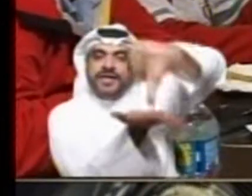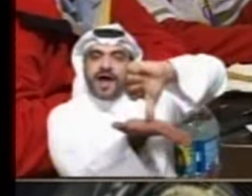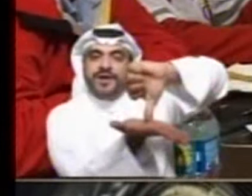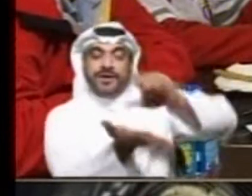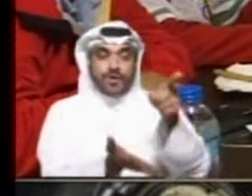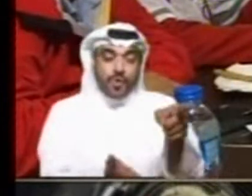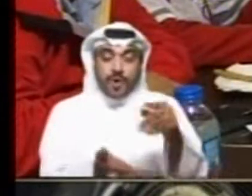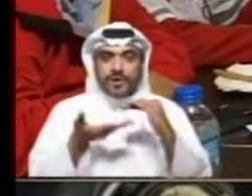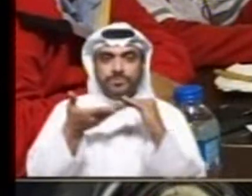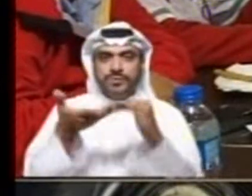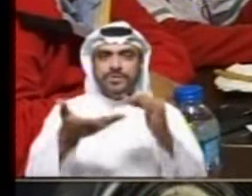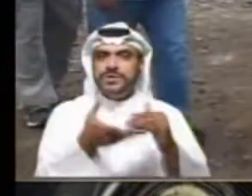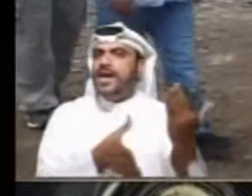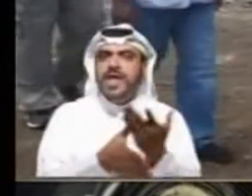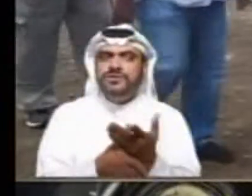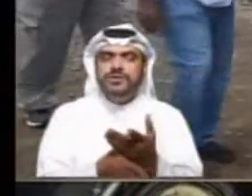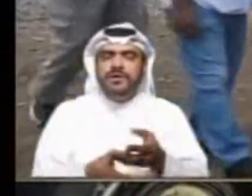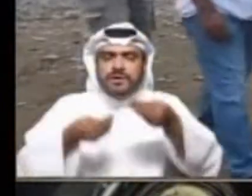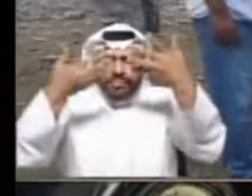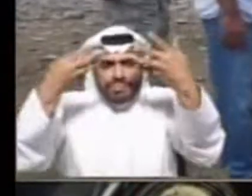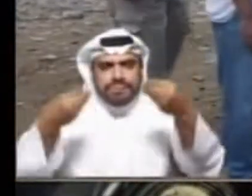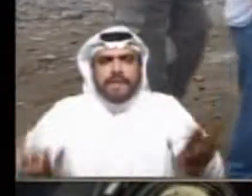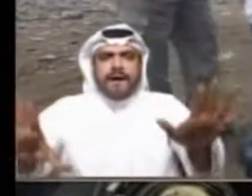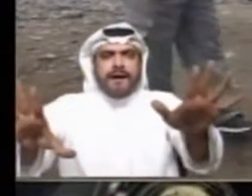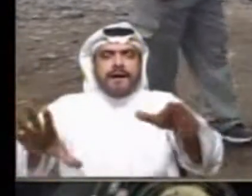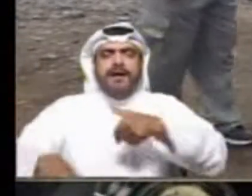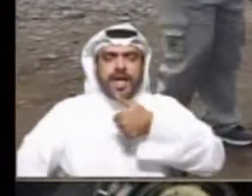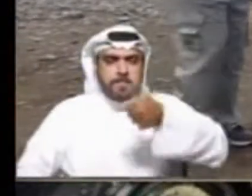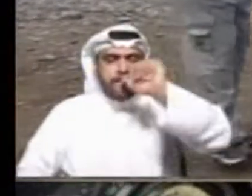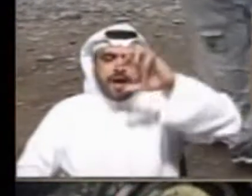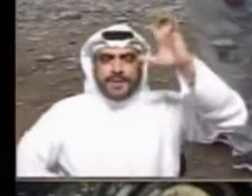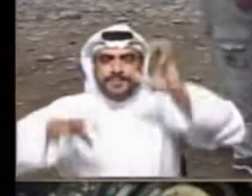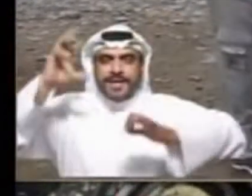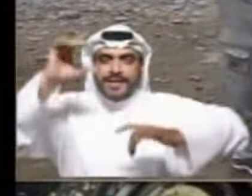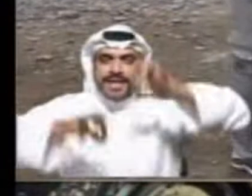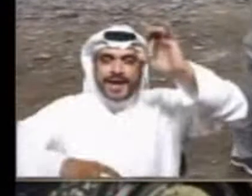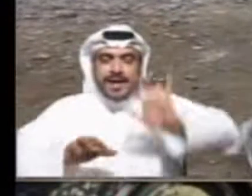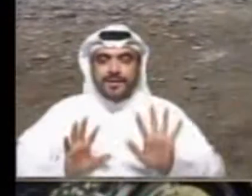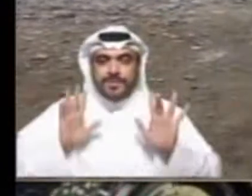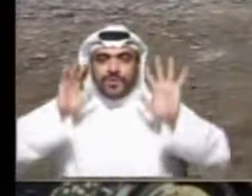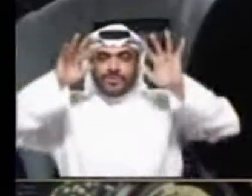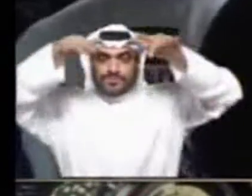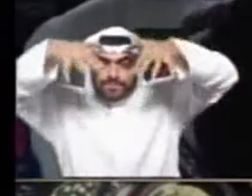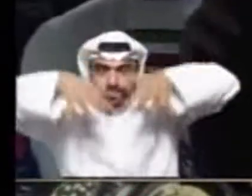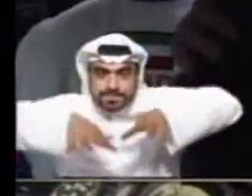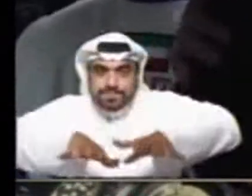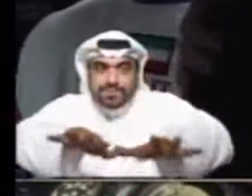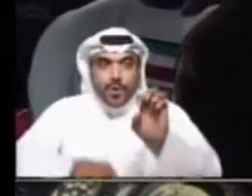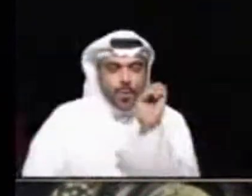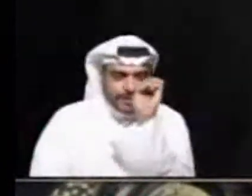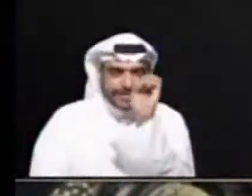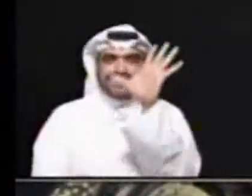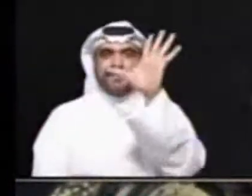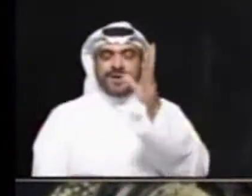لها النصيب الأكبر من السيول، مشردة الآلاف من سكانها. ومع ساعات الصباح الأولى انطلقوا